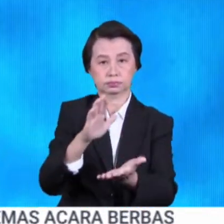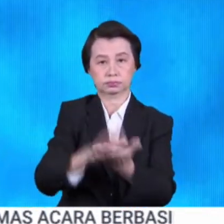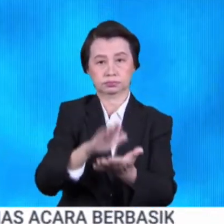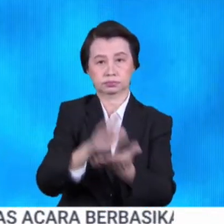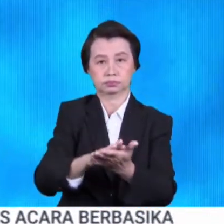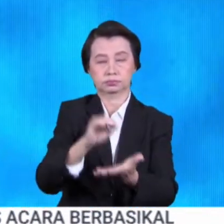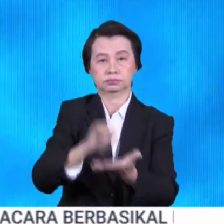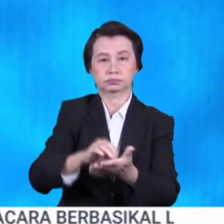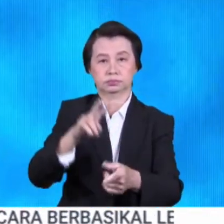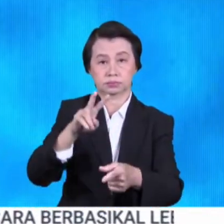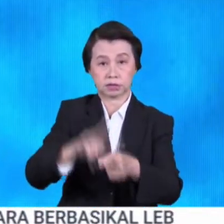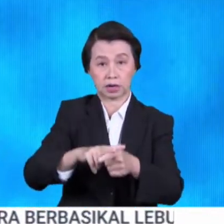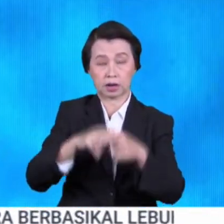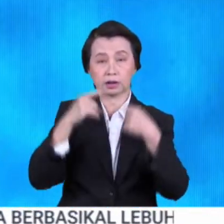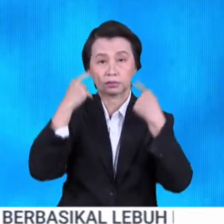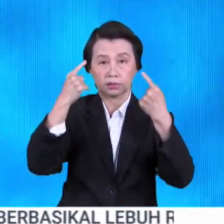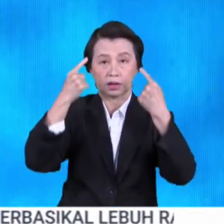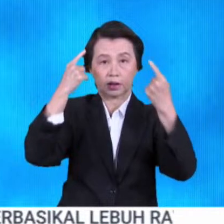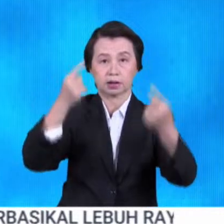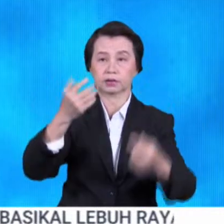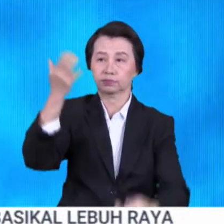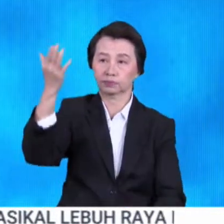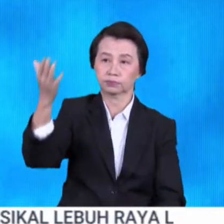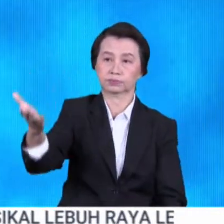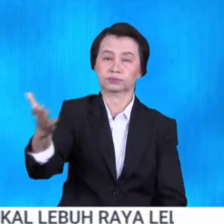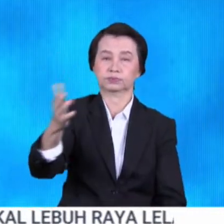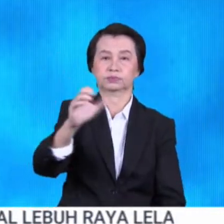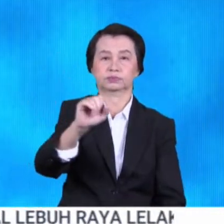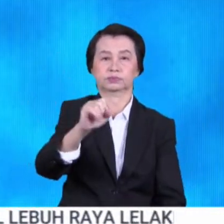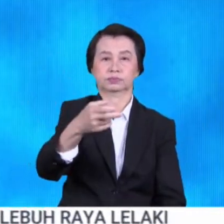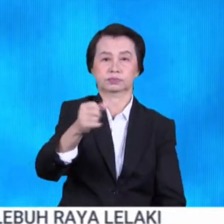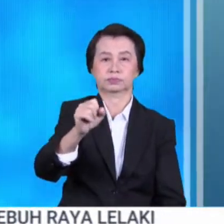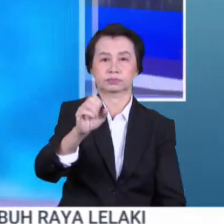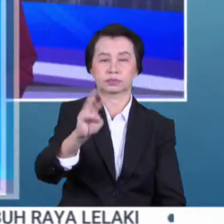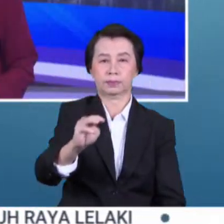Kelang Jaya. Jadi untuk laporannya, kita terus saja bersama Sam Chasasi. Silakan, Sam.